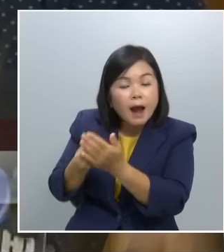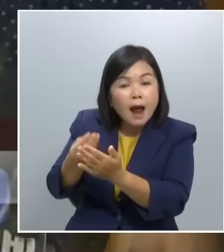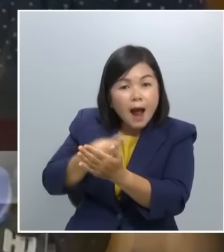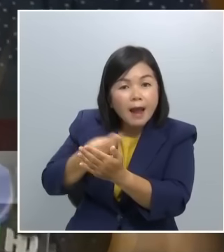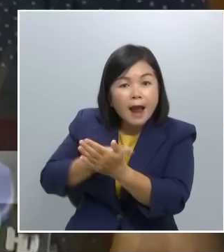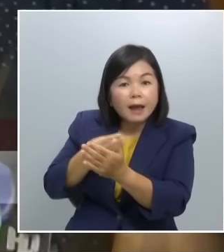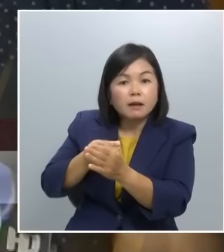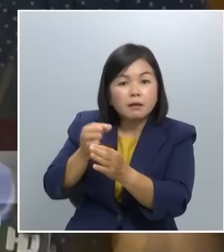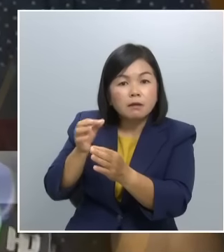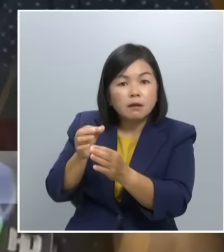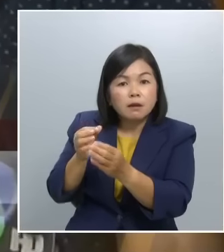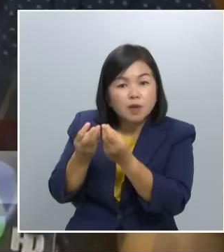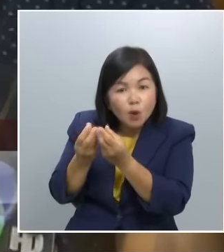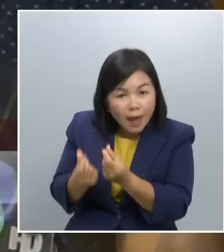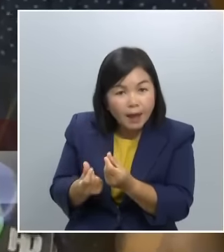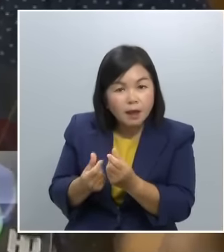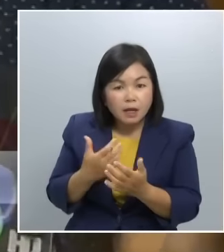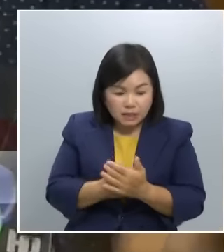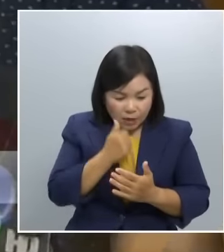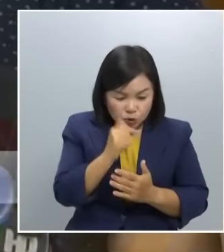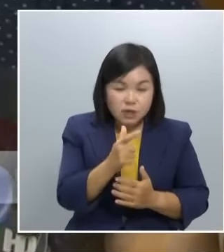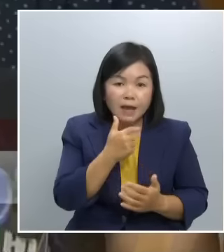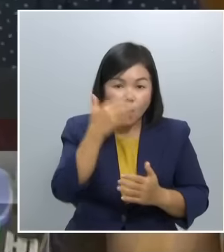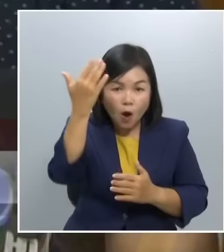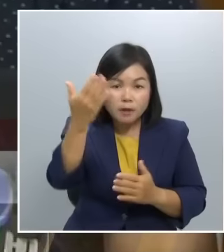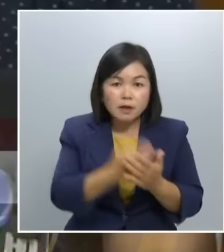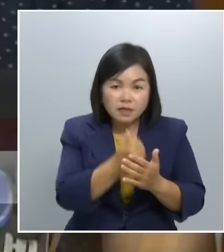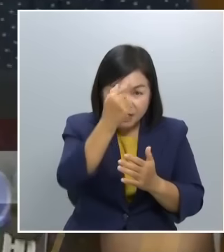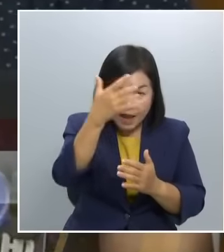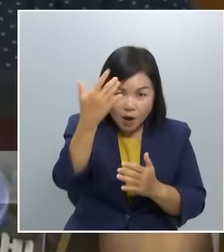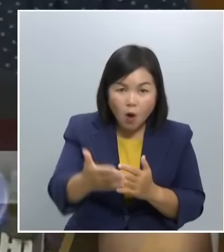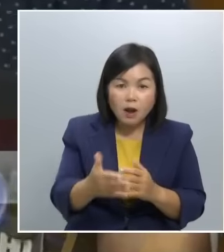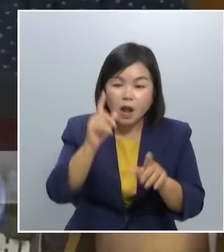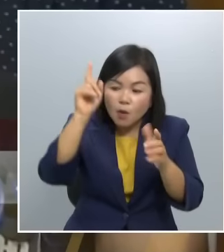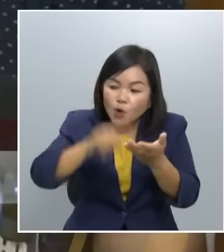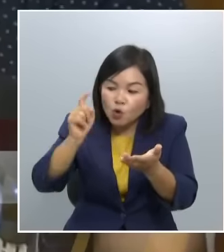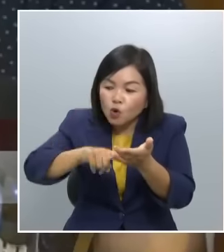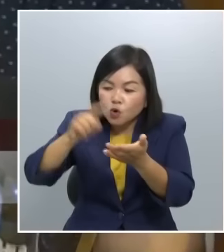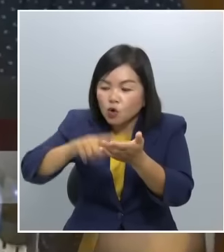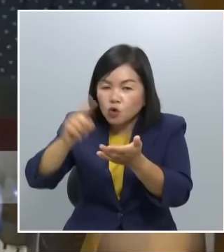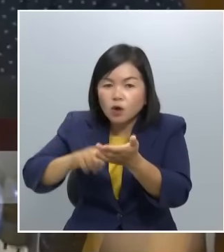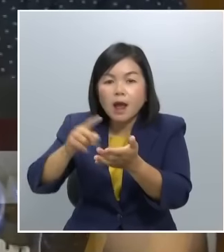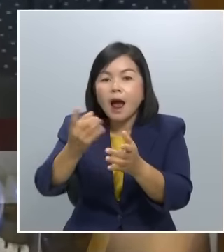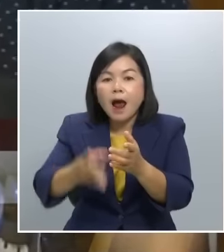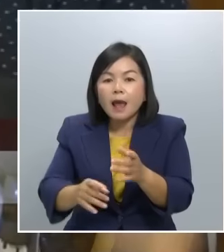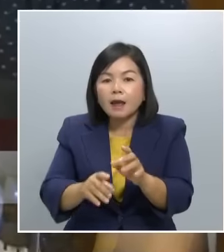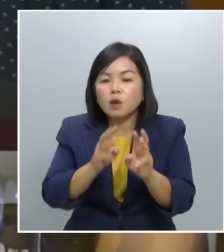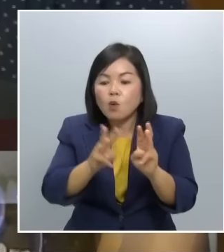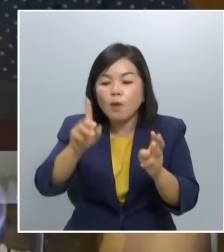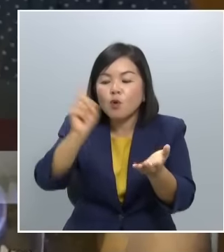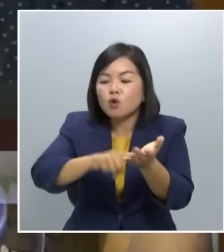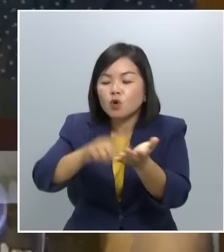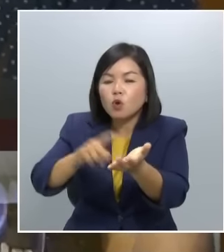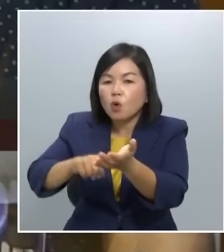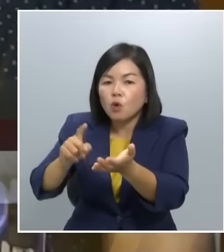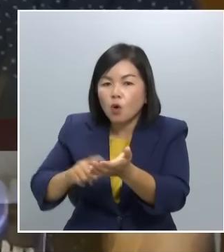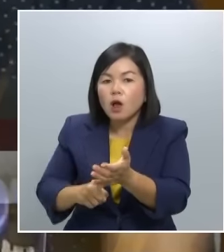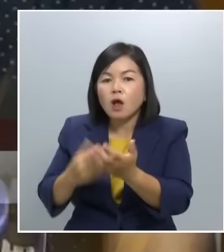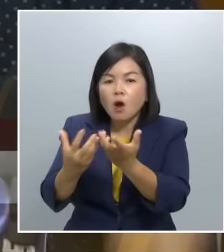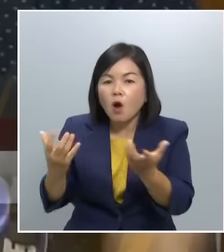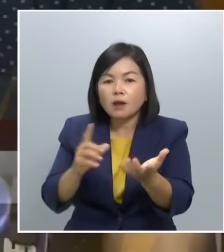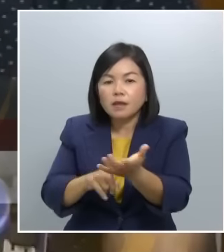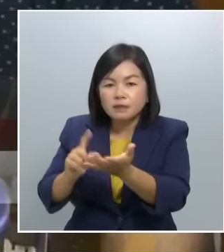การก็คือสำรองเงินจ่ายไปก่อนแล้วก็ให้ไปทำภารกิจกดลิงก์ Lazadaกดของลงตะกร้าแล้วก็